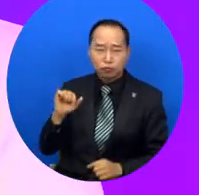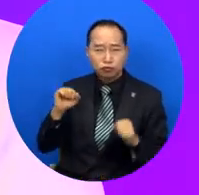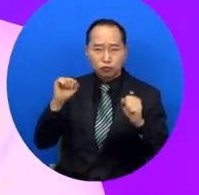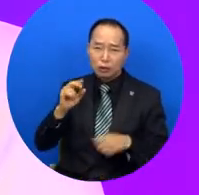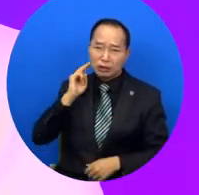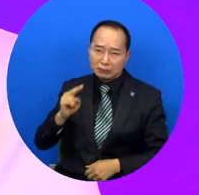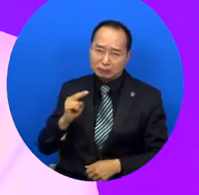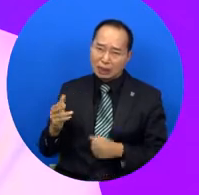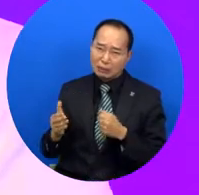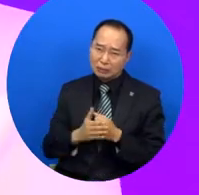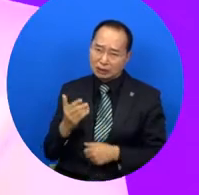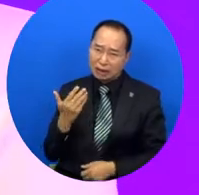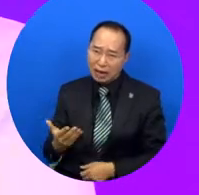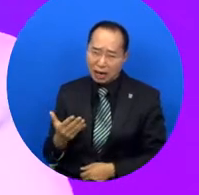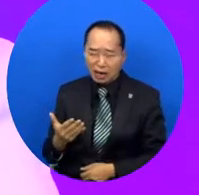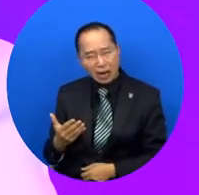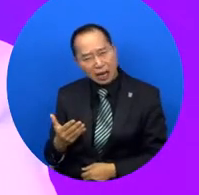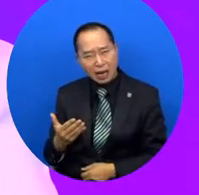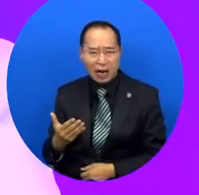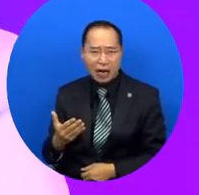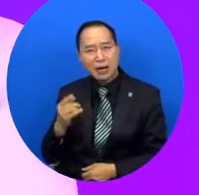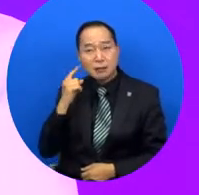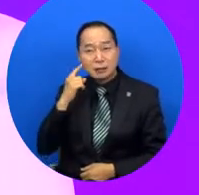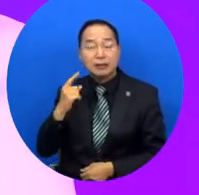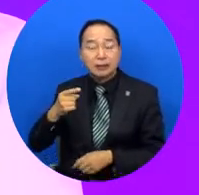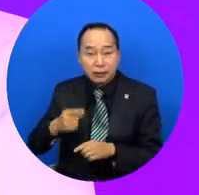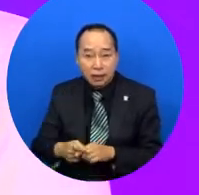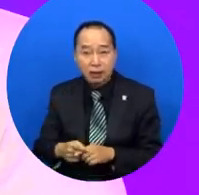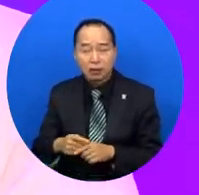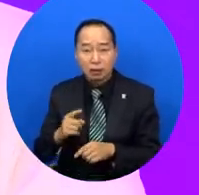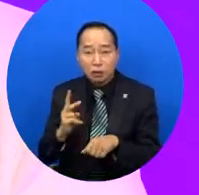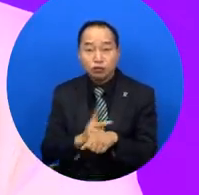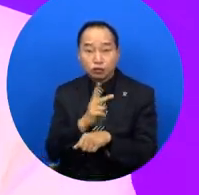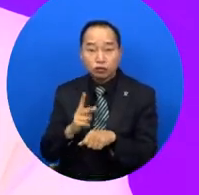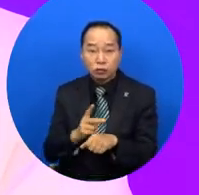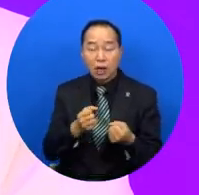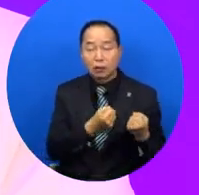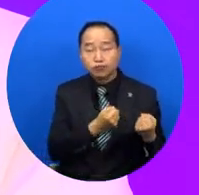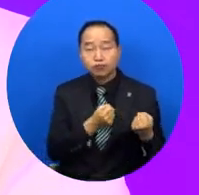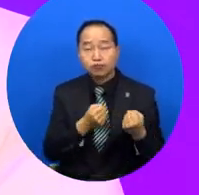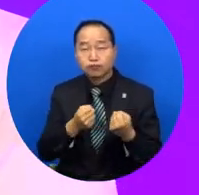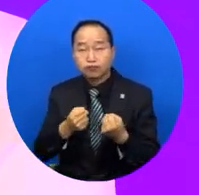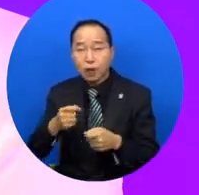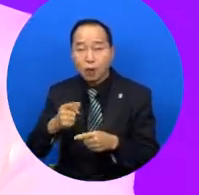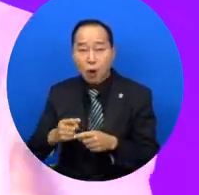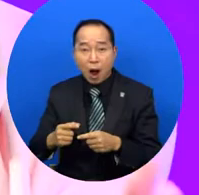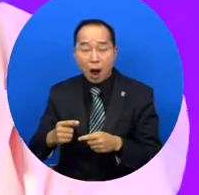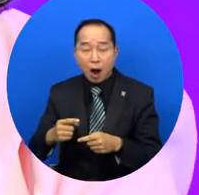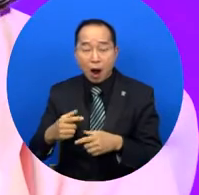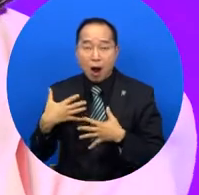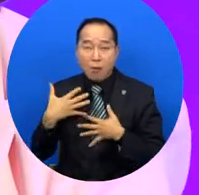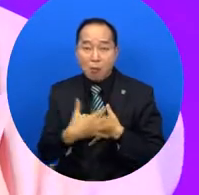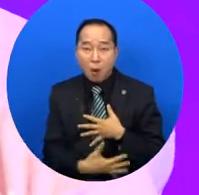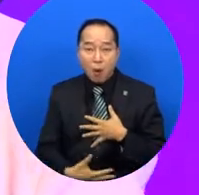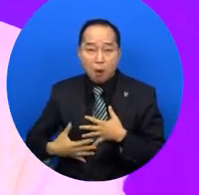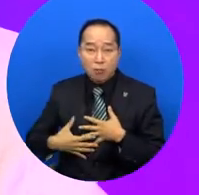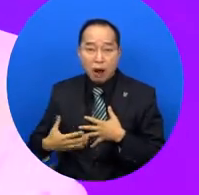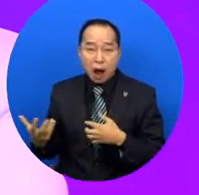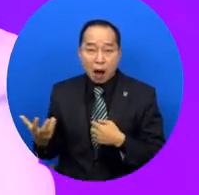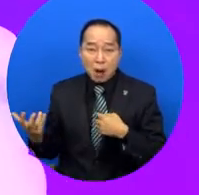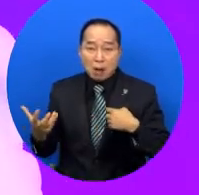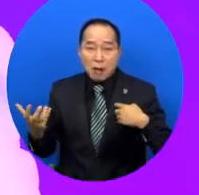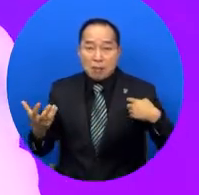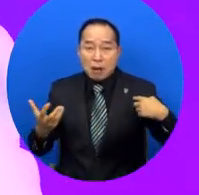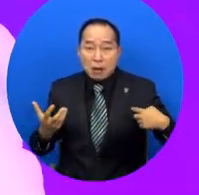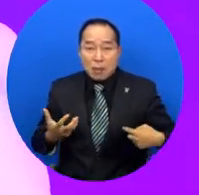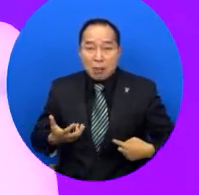들었어요. 내가 어제 복싱을 너무 심하게 해서 그러나 근데 복싱 막 하고 있었어요. 근데 이것이 2시간 가는 동안